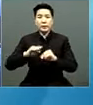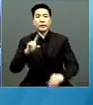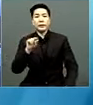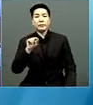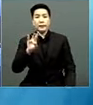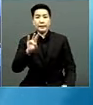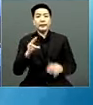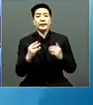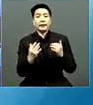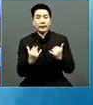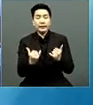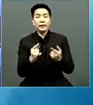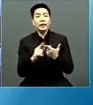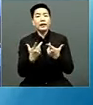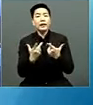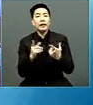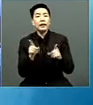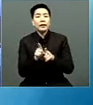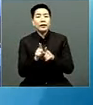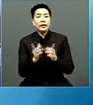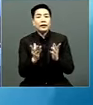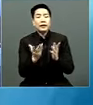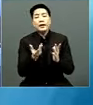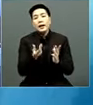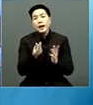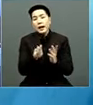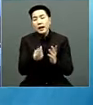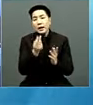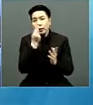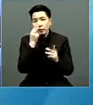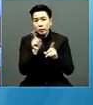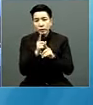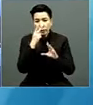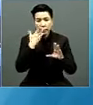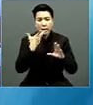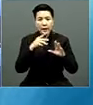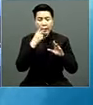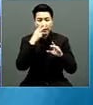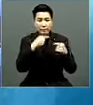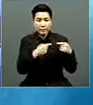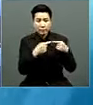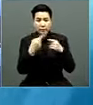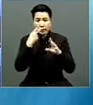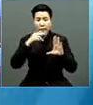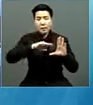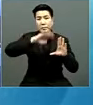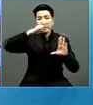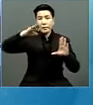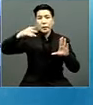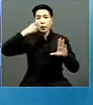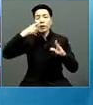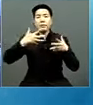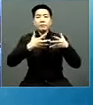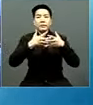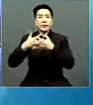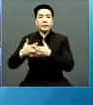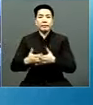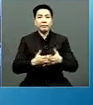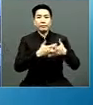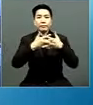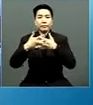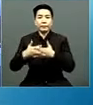ครับตรงนี้ก็เป็นที่ทำให้ตัวกราฟของถัดมานะครับสหรัฐอเมริกามีแนวโน้มที่